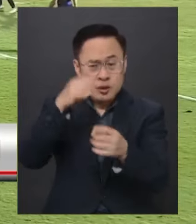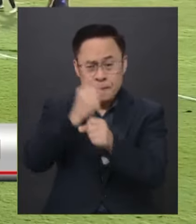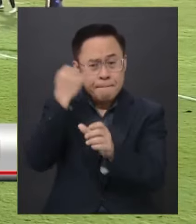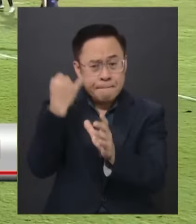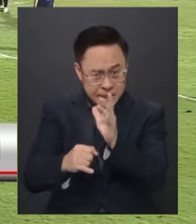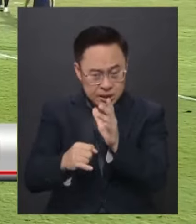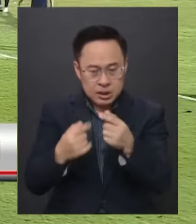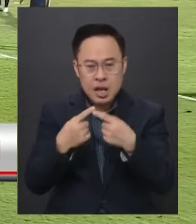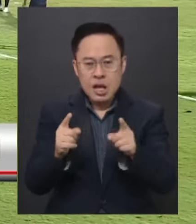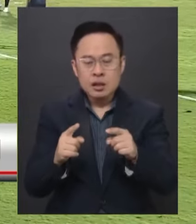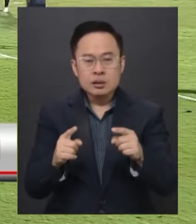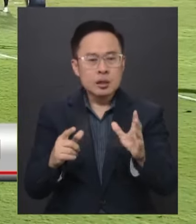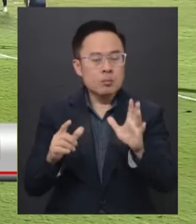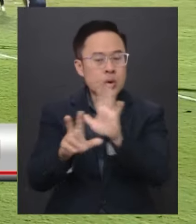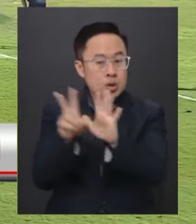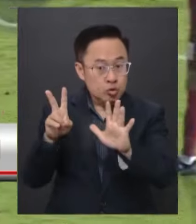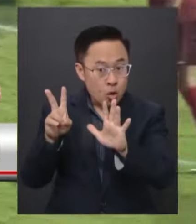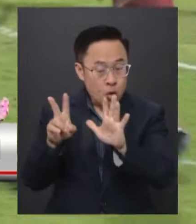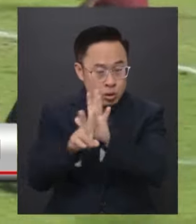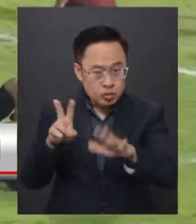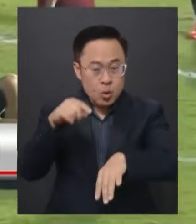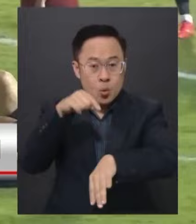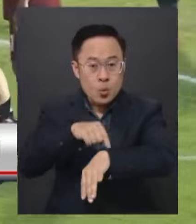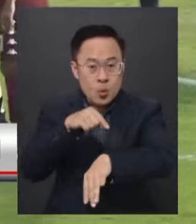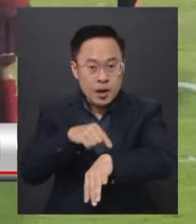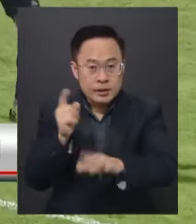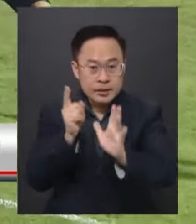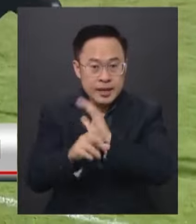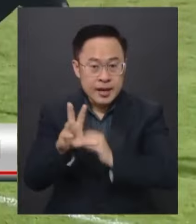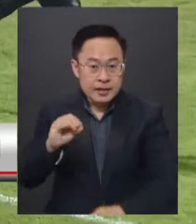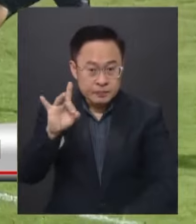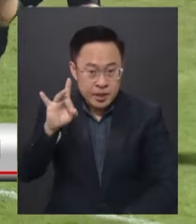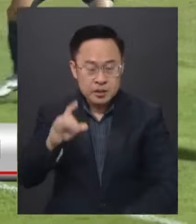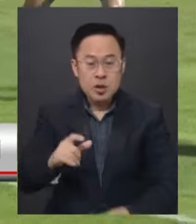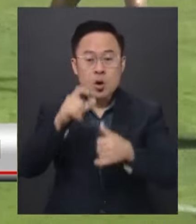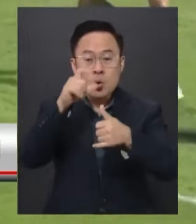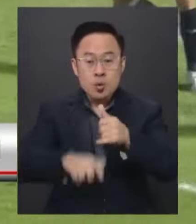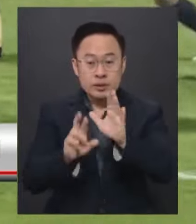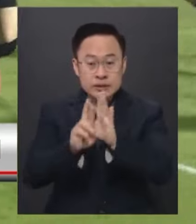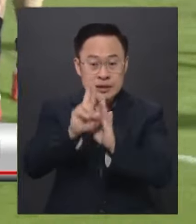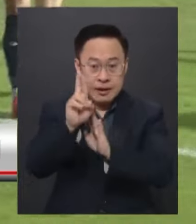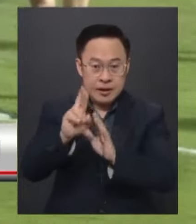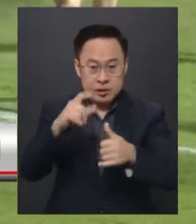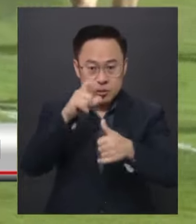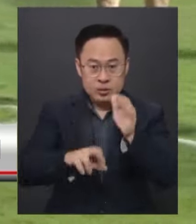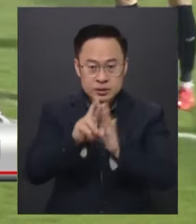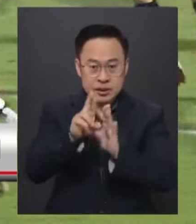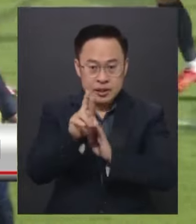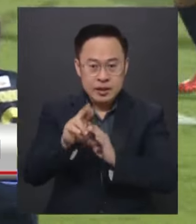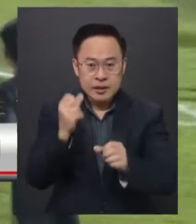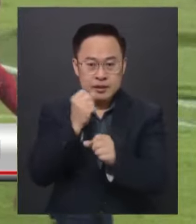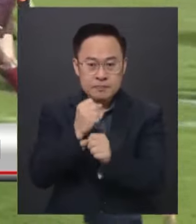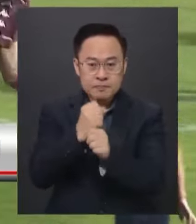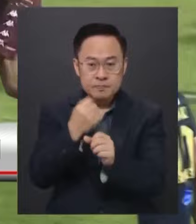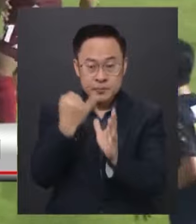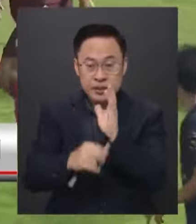10คนจังหวะนี้ค่ะเป็นจังหวะที่ศิวกรเตตระกูลไปยกเท้ายกเท้าสูงใส่ชาวสิทธิ์ทรัพย์สกุลผล